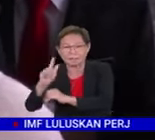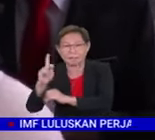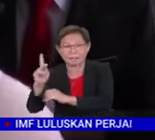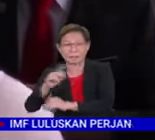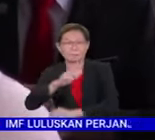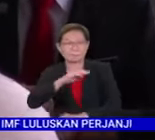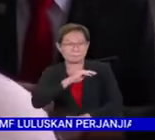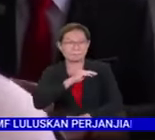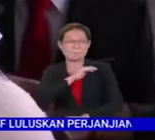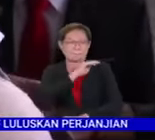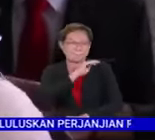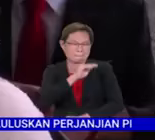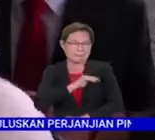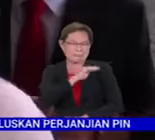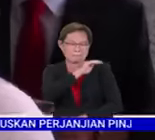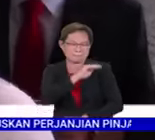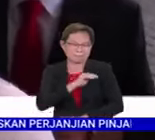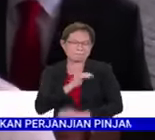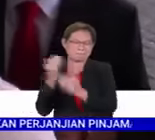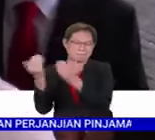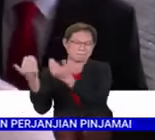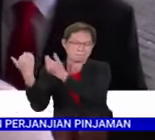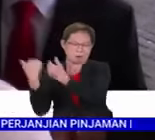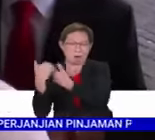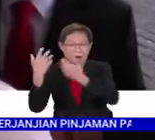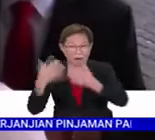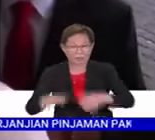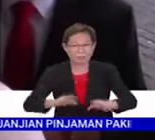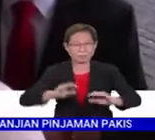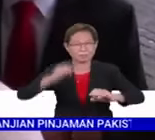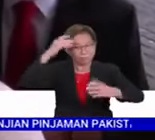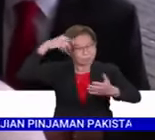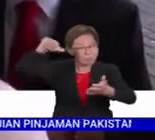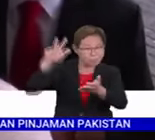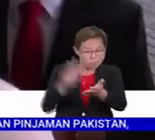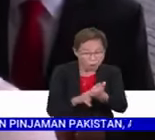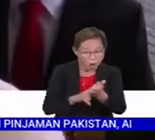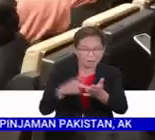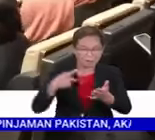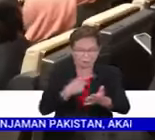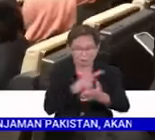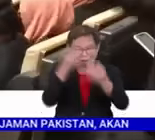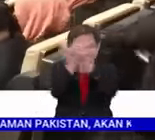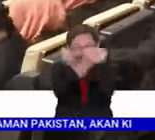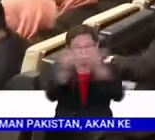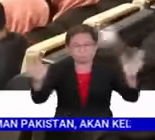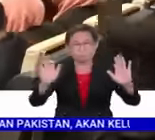kabinet mengenai perkara ini dan saya rasa bila dah ada final nanti kita akan kajian akan umumkanlah.